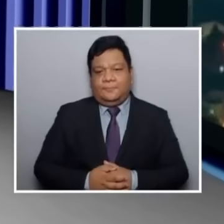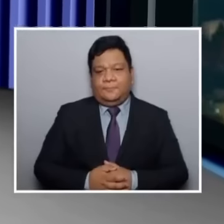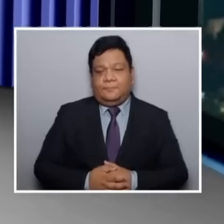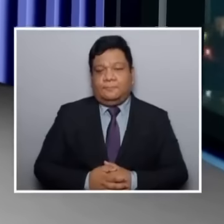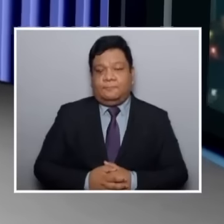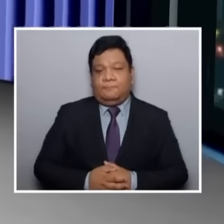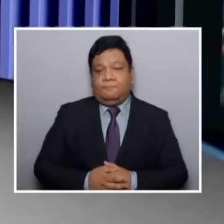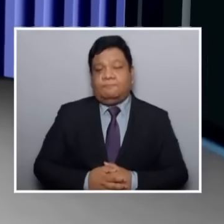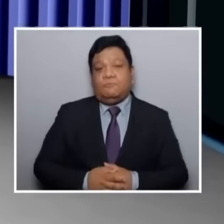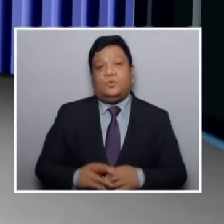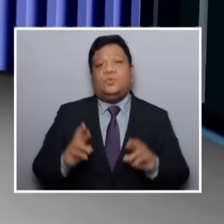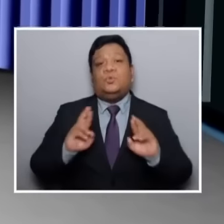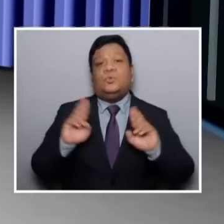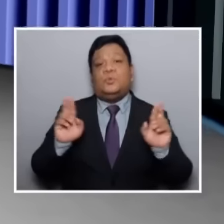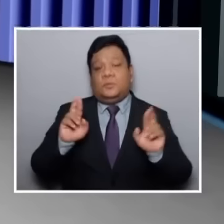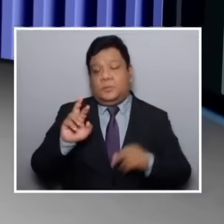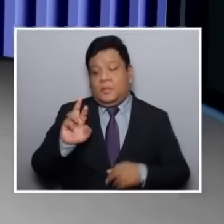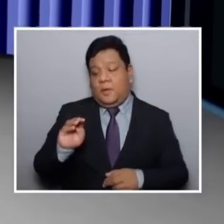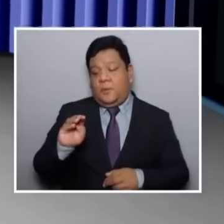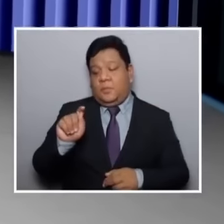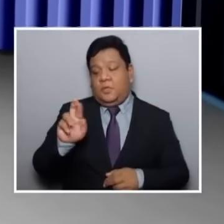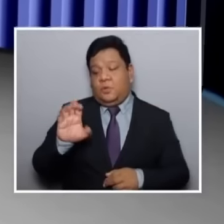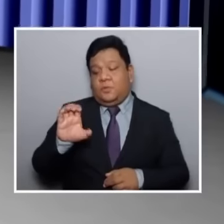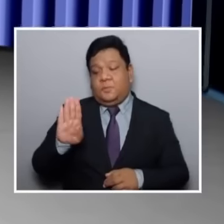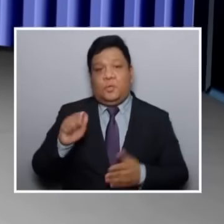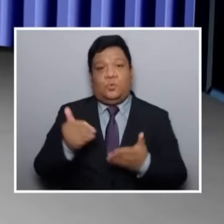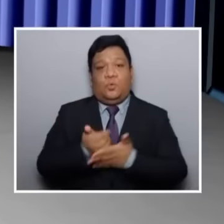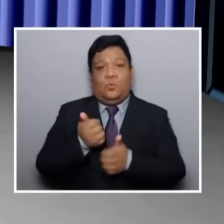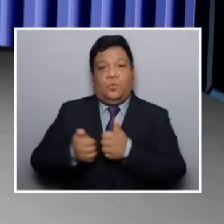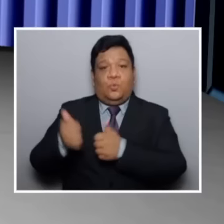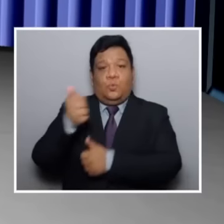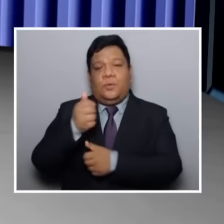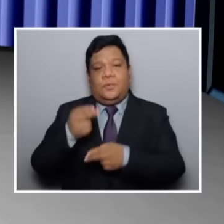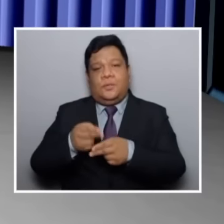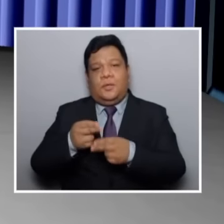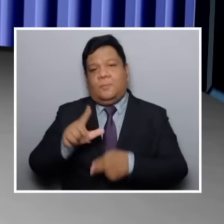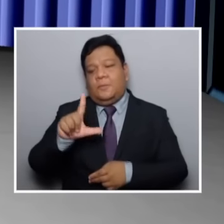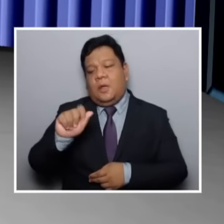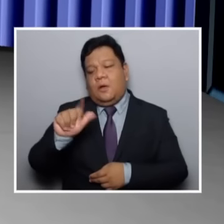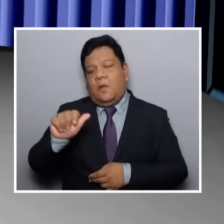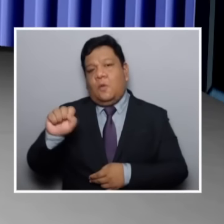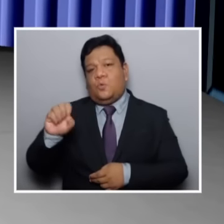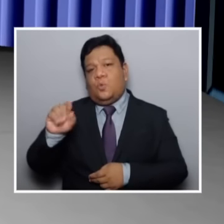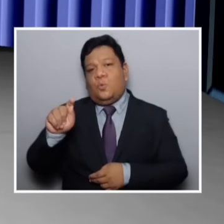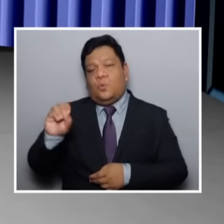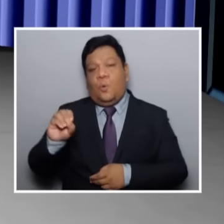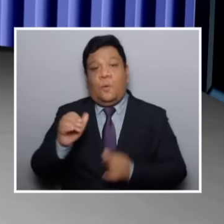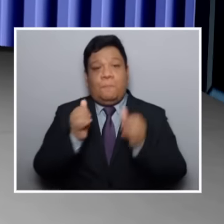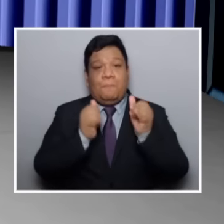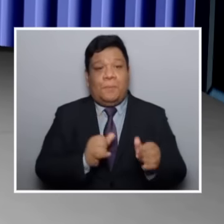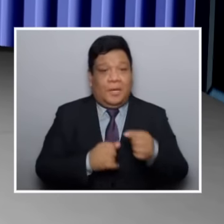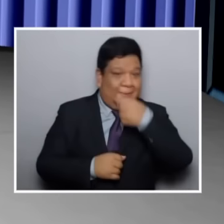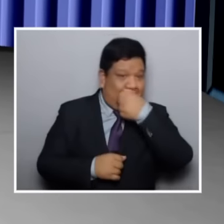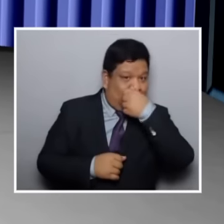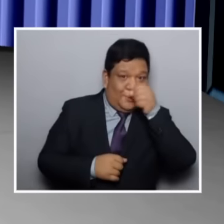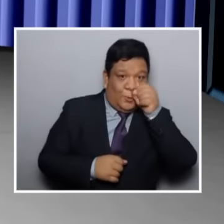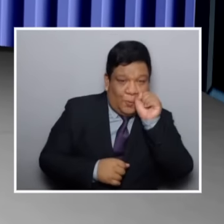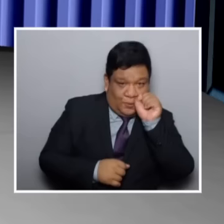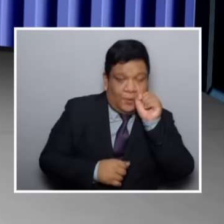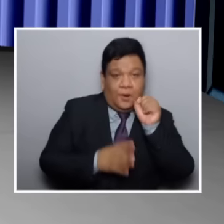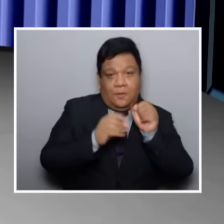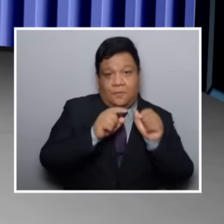Sasalang na sa MTRCB ang bago nilang pinuno na si Lala Soto, anak ni na dating Senate President Tito Soto at aktres na si Helen